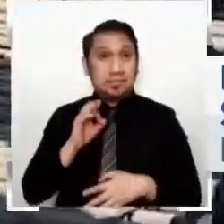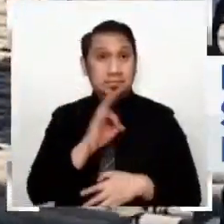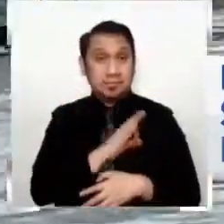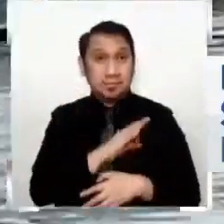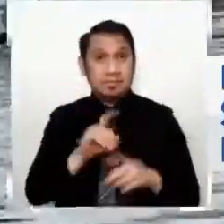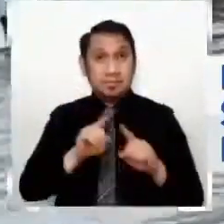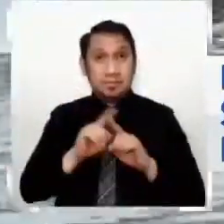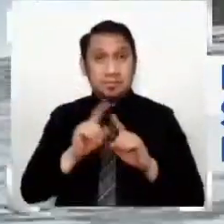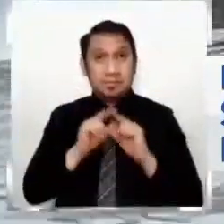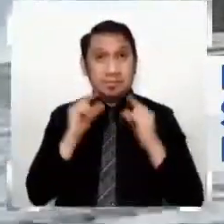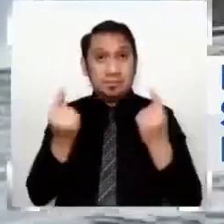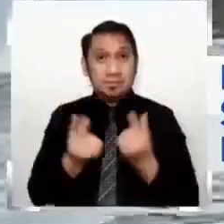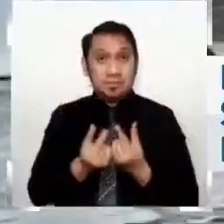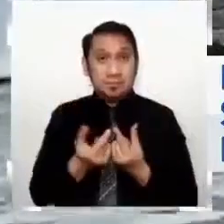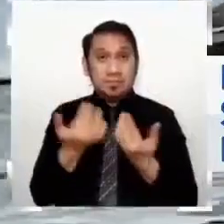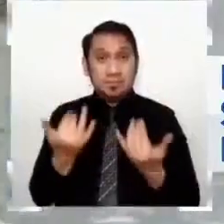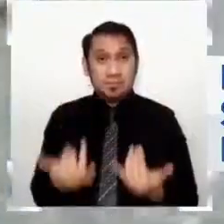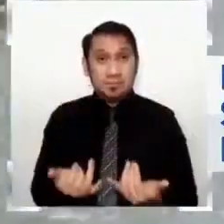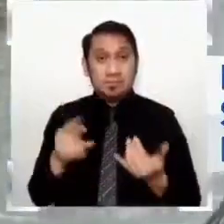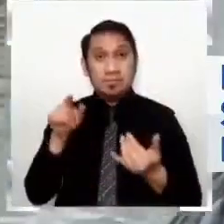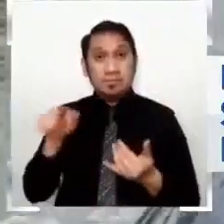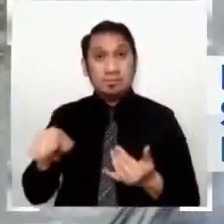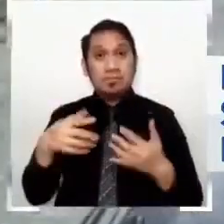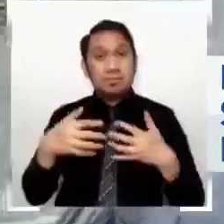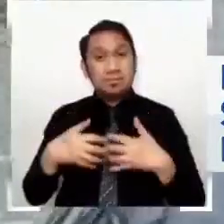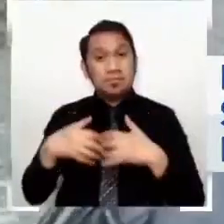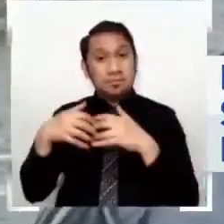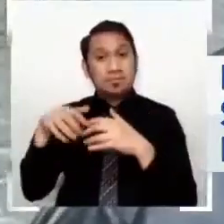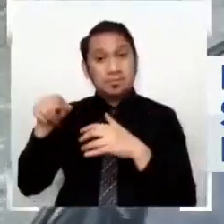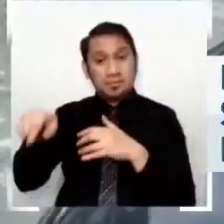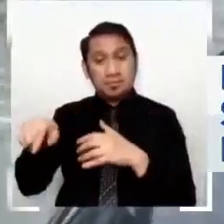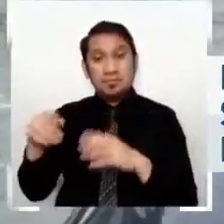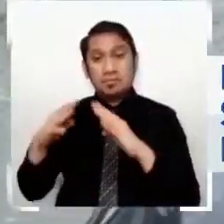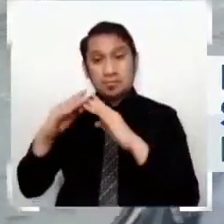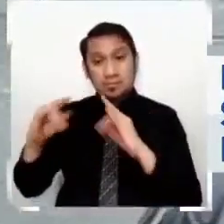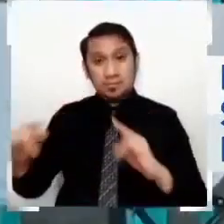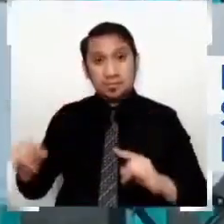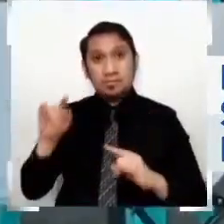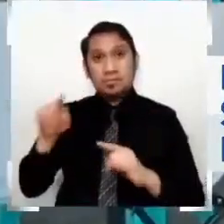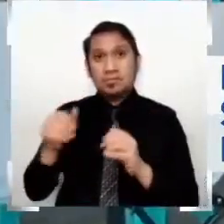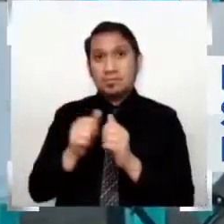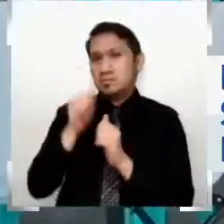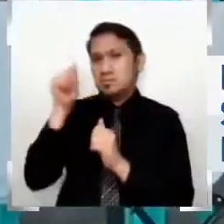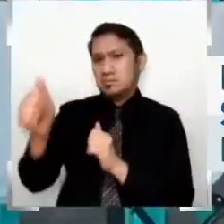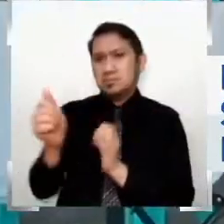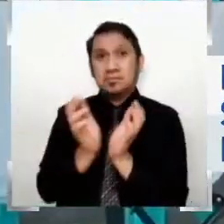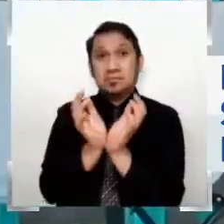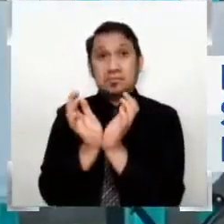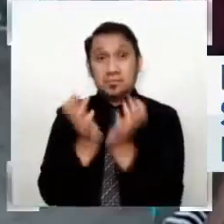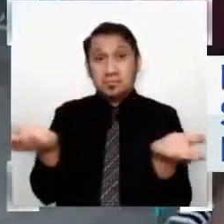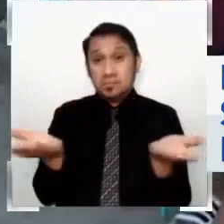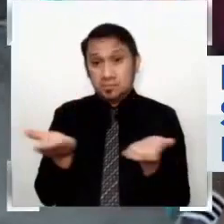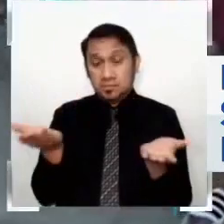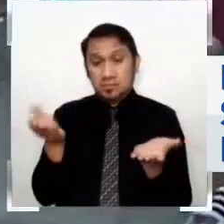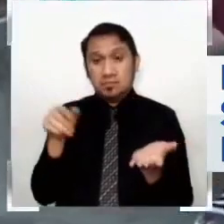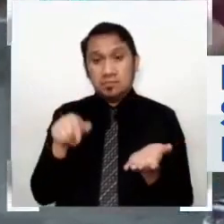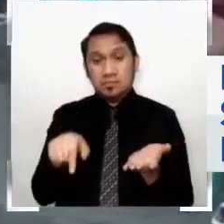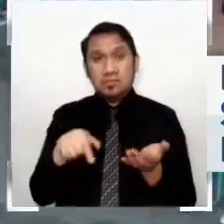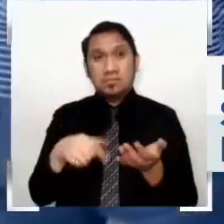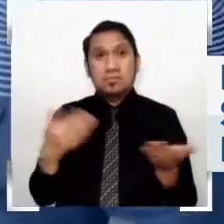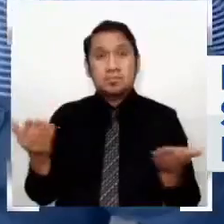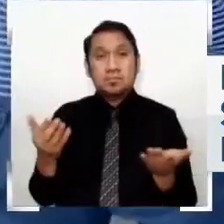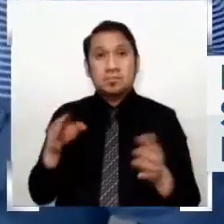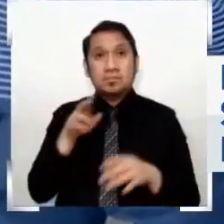bansa. Ito ay para mag-set up ng mga SIM registration booth sa ilang malalayong komunidad tulad dito sa Barangay Sapang Kawayan sa Masantol,